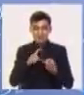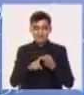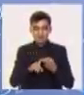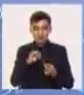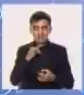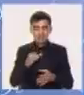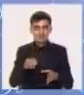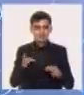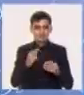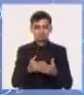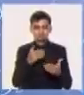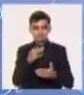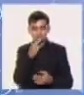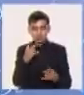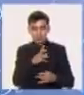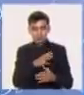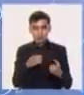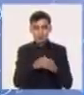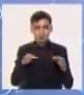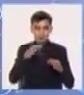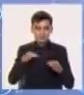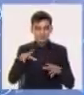Ранее планировалось провести масштабную кампанию по учету